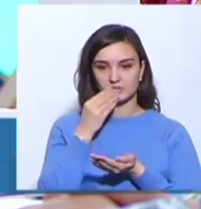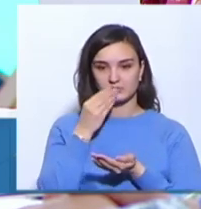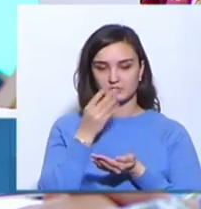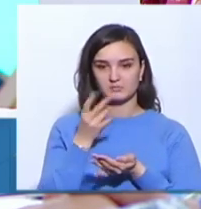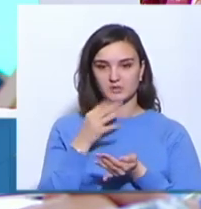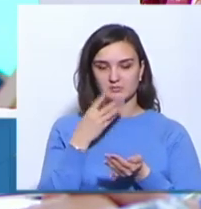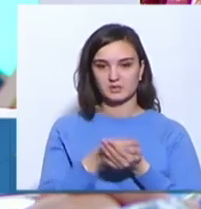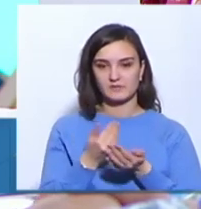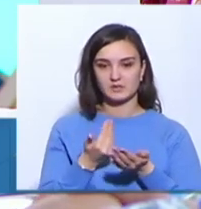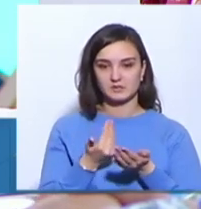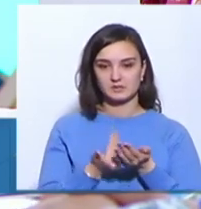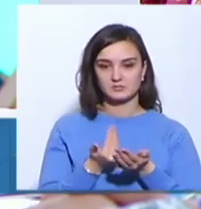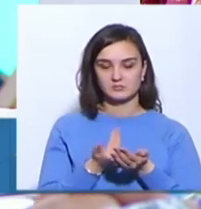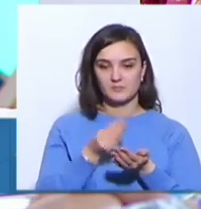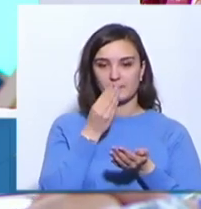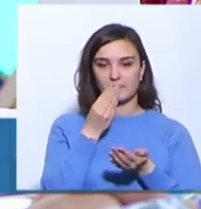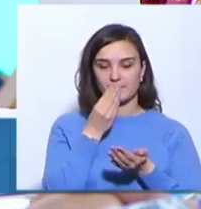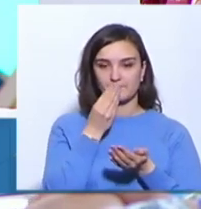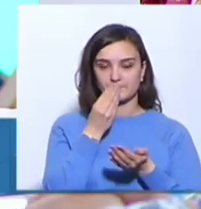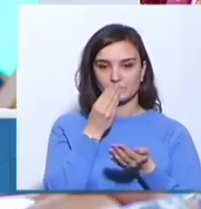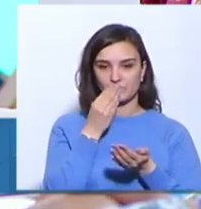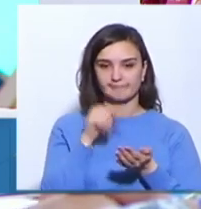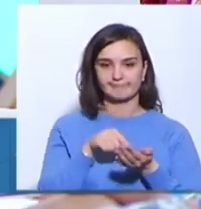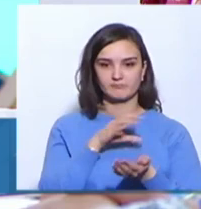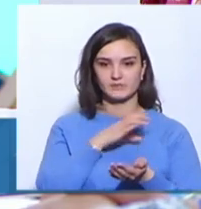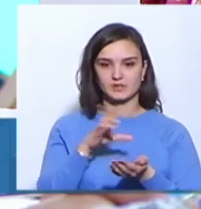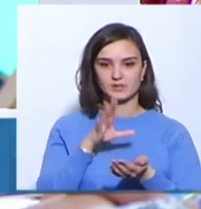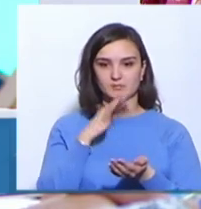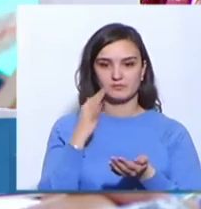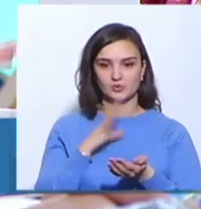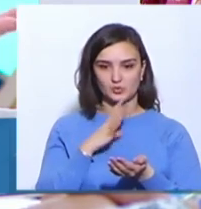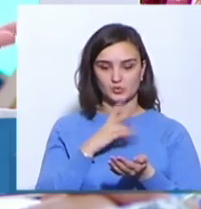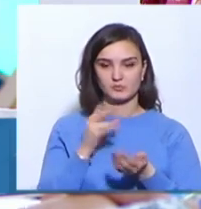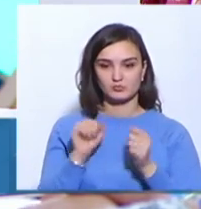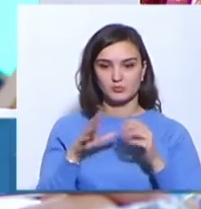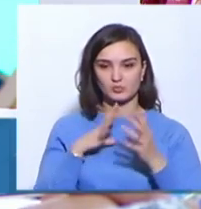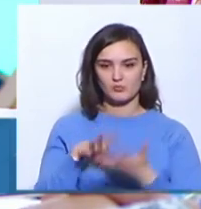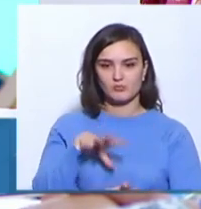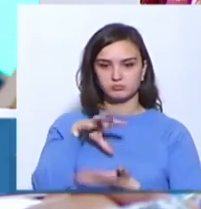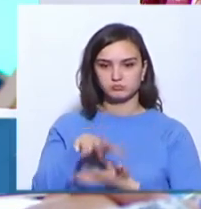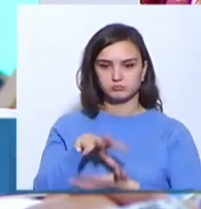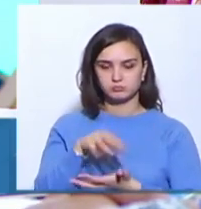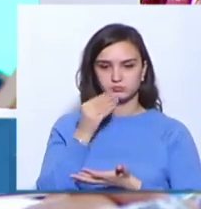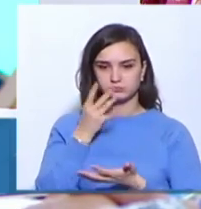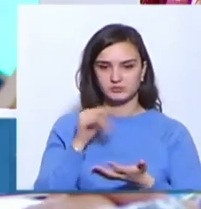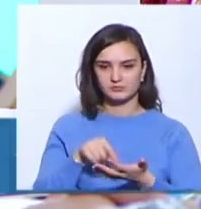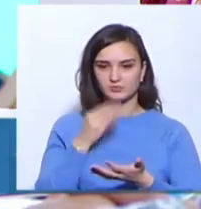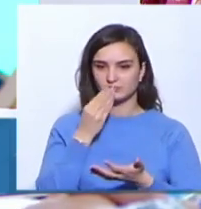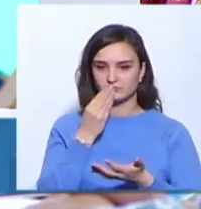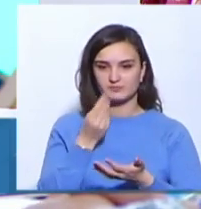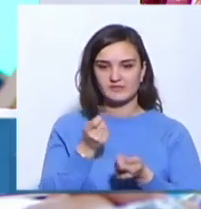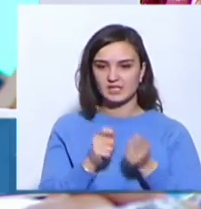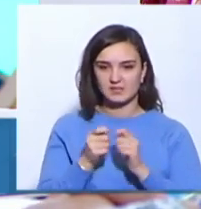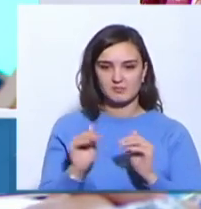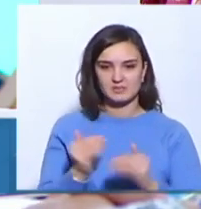მაგრამ თავისი შინაარსით, ანუ საკვები ღირებულებით იყოს მაღალი და შეიძლება იყოს დიდი ულუფა და საკვები ღირებულება ჰქონდეს მცირე.